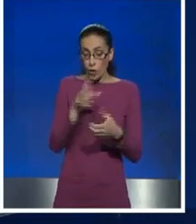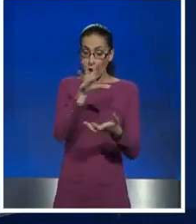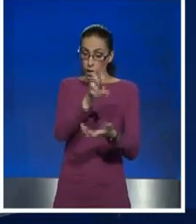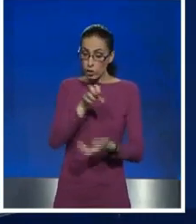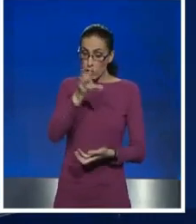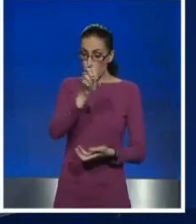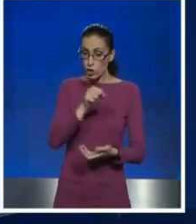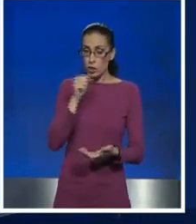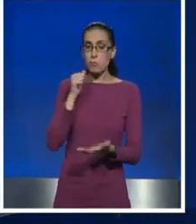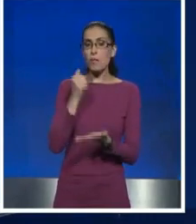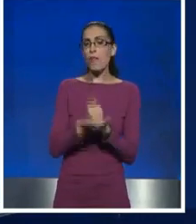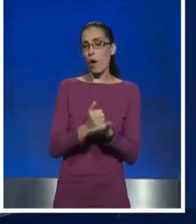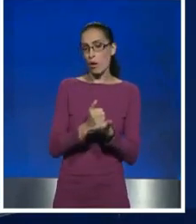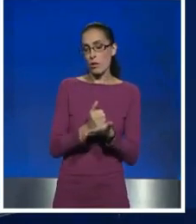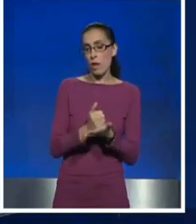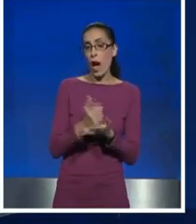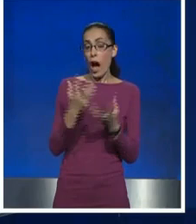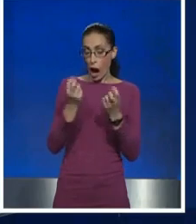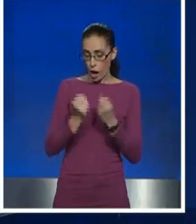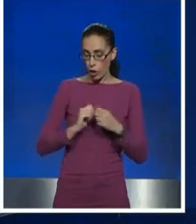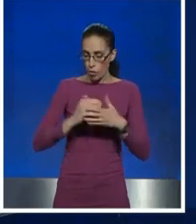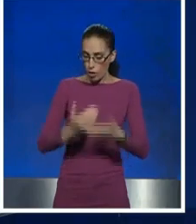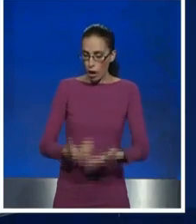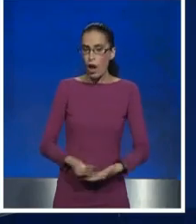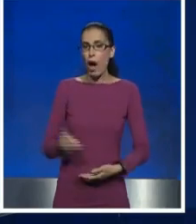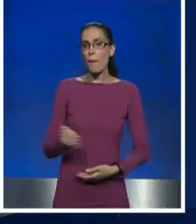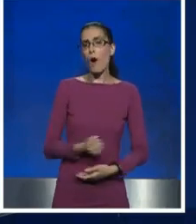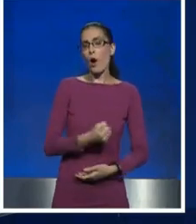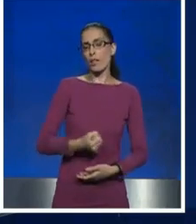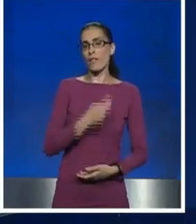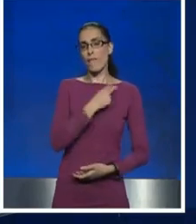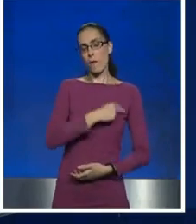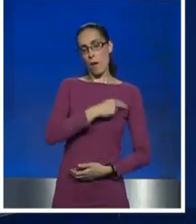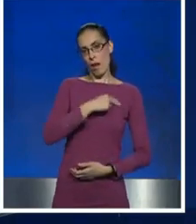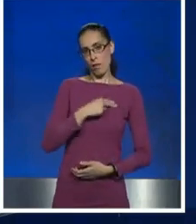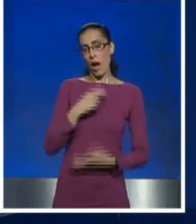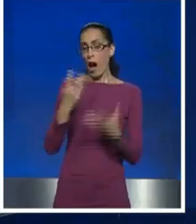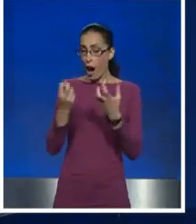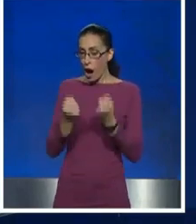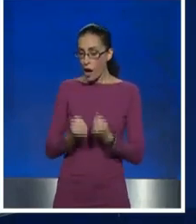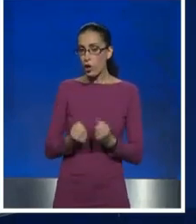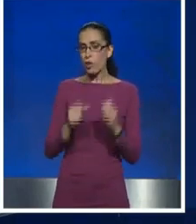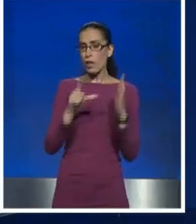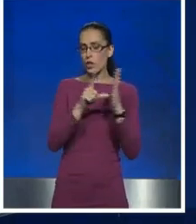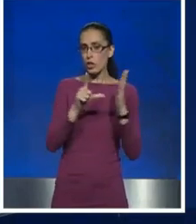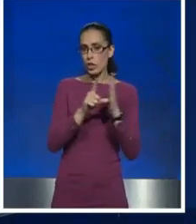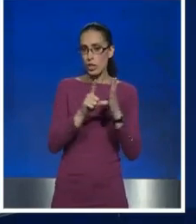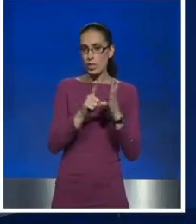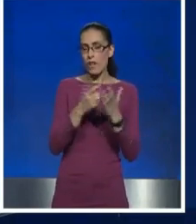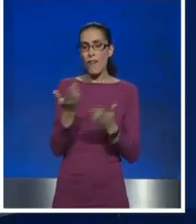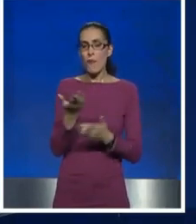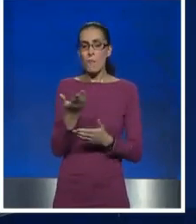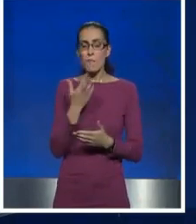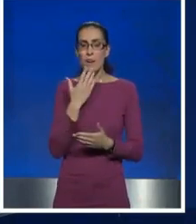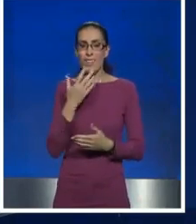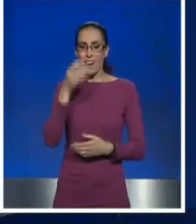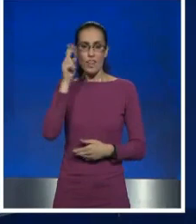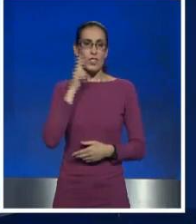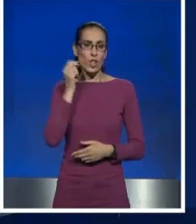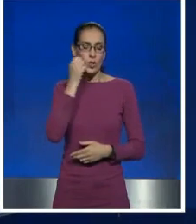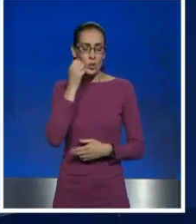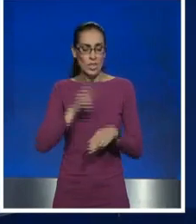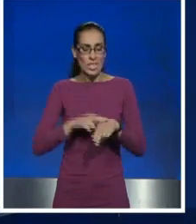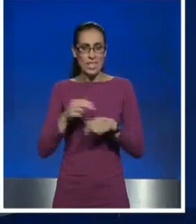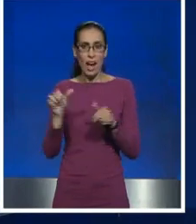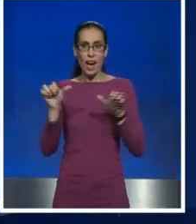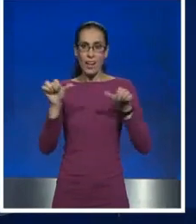jidħol l-abbord f'Malta, jitlu l-liġijiet fejn il-ġenitur jitlef id-dritt fuq it-tfal tiegħu u